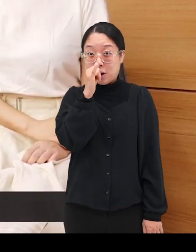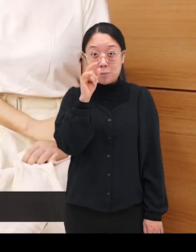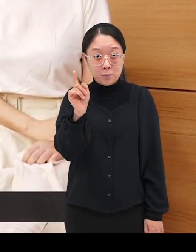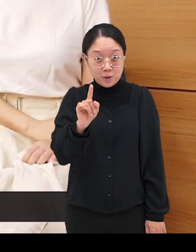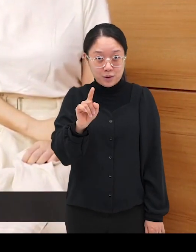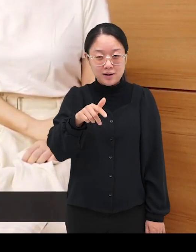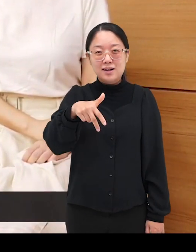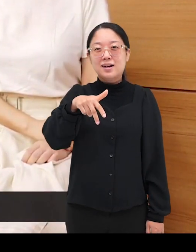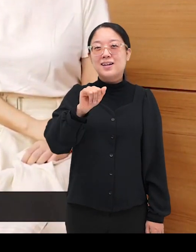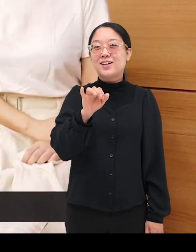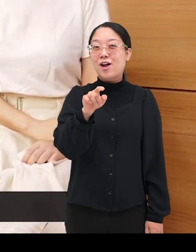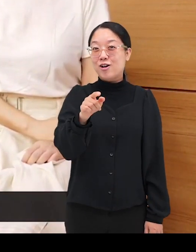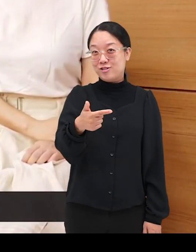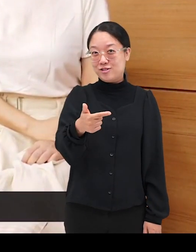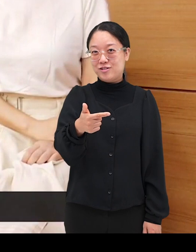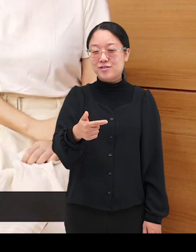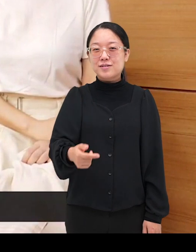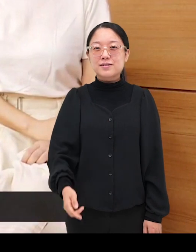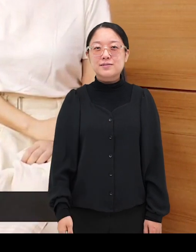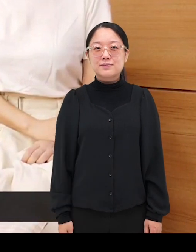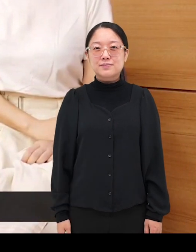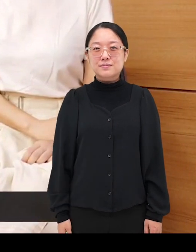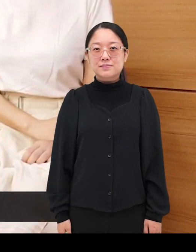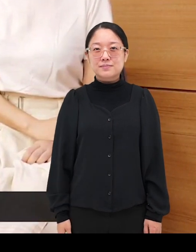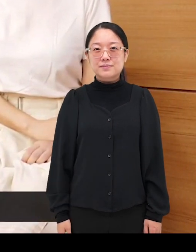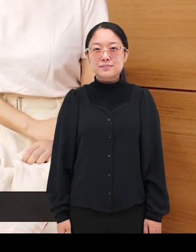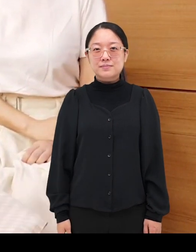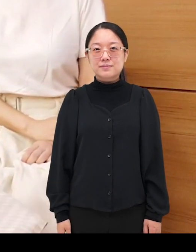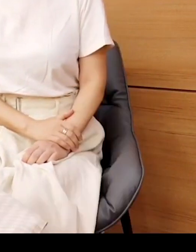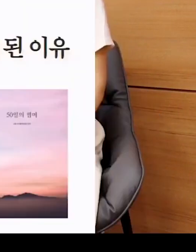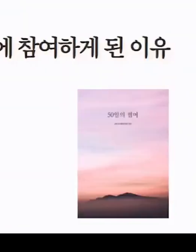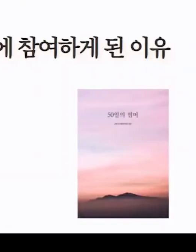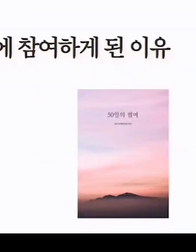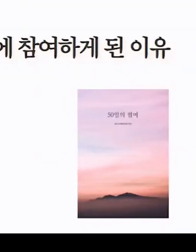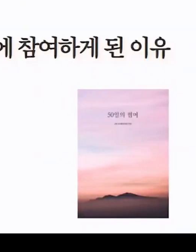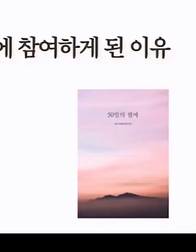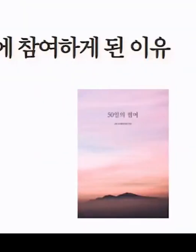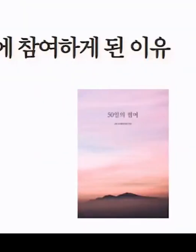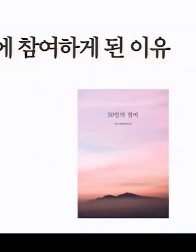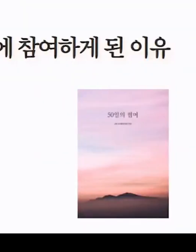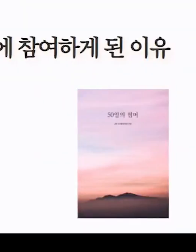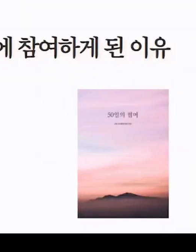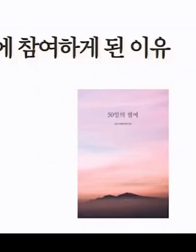필명이 따로 있어요. 지연이라고. 예, 제가 정했어요. 예.